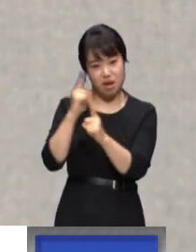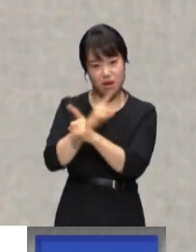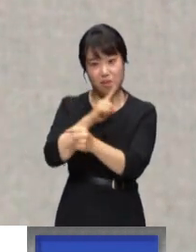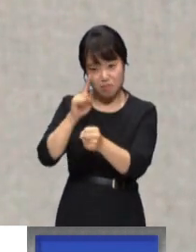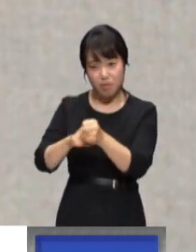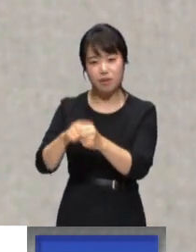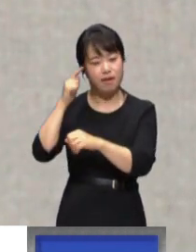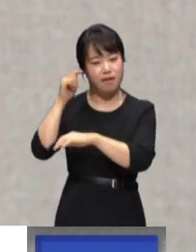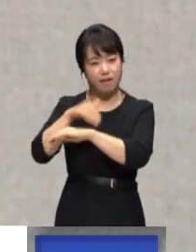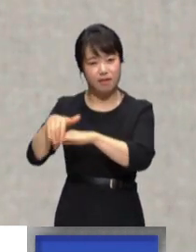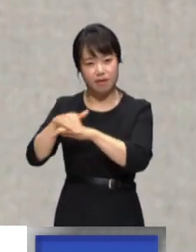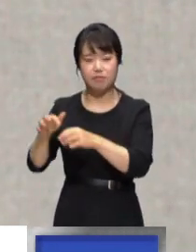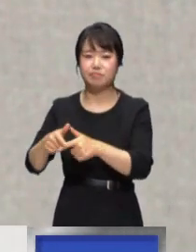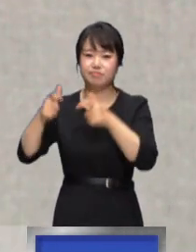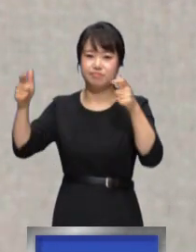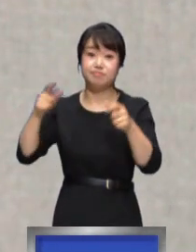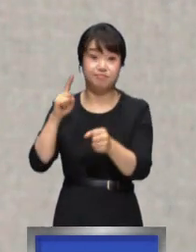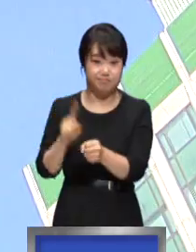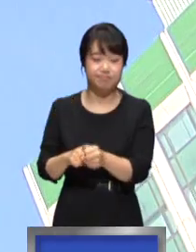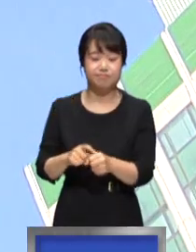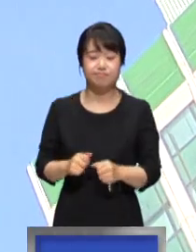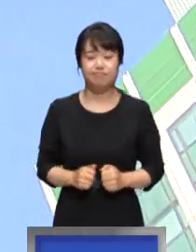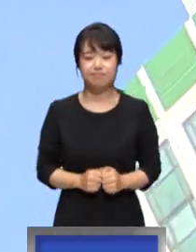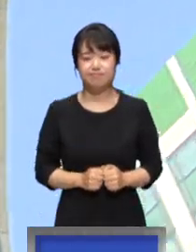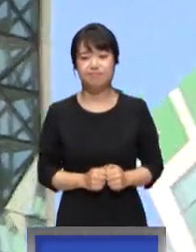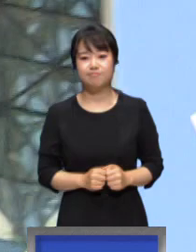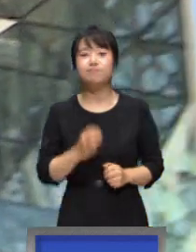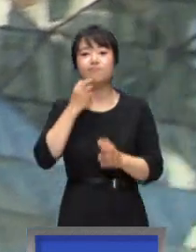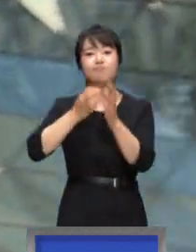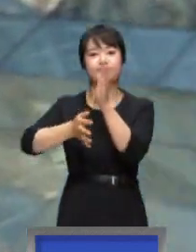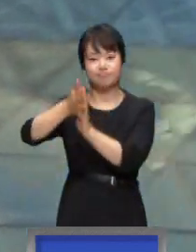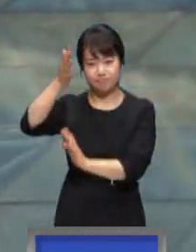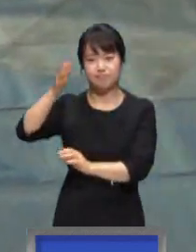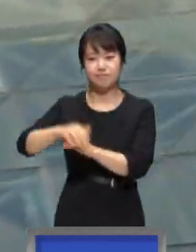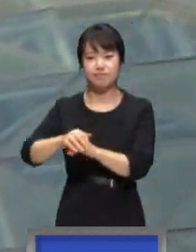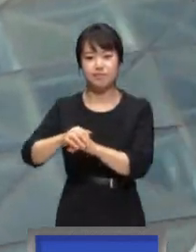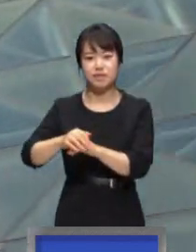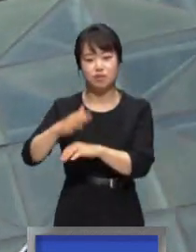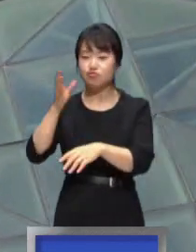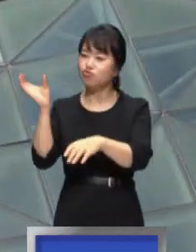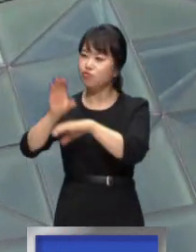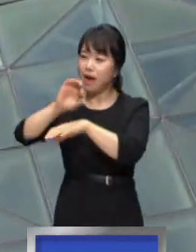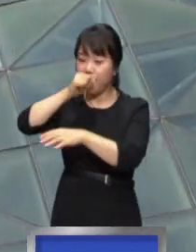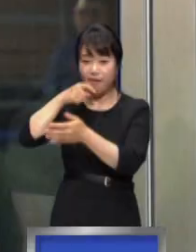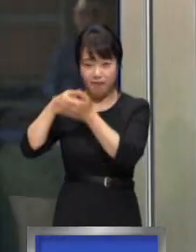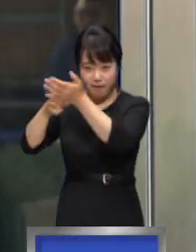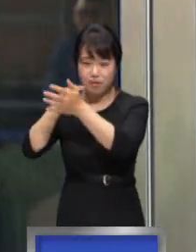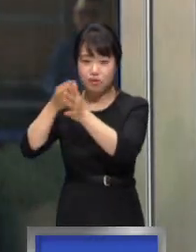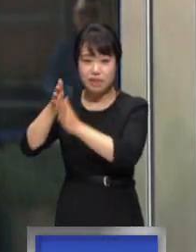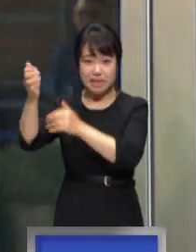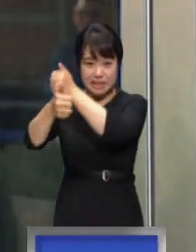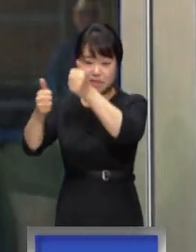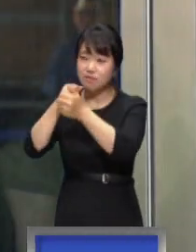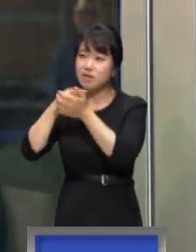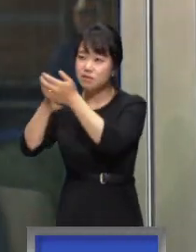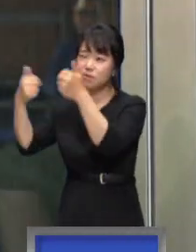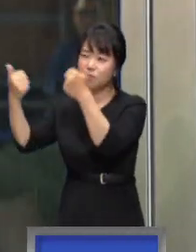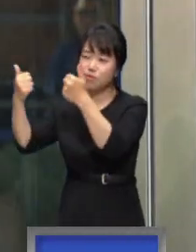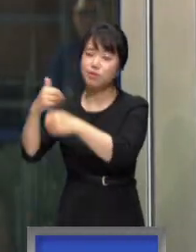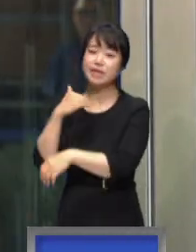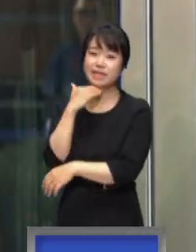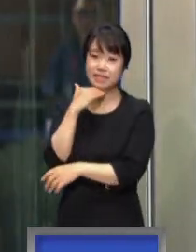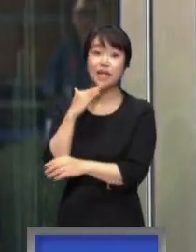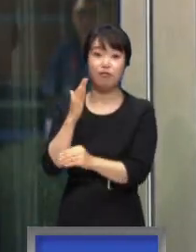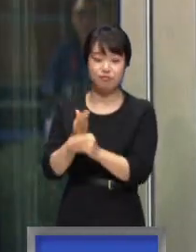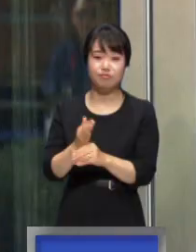투자를 계속 확대해 나가겠습니다. 서울시의 1차 추가 경정 예산안은 서울시의회에 제출돼 심의를 기다리고